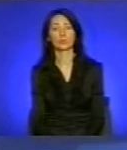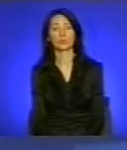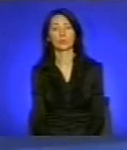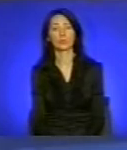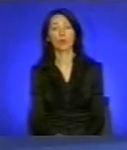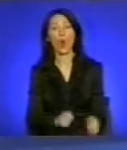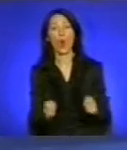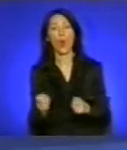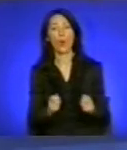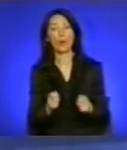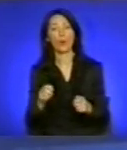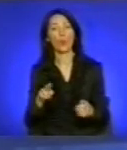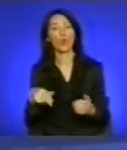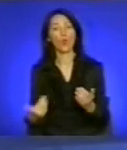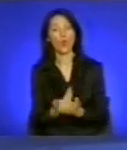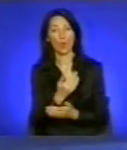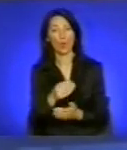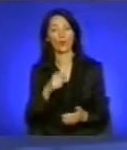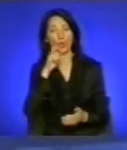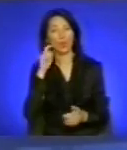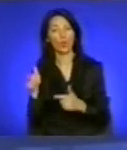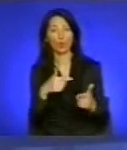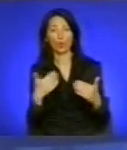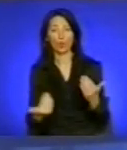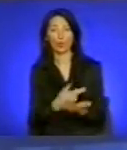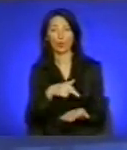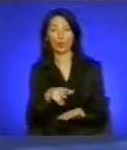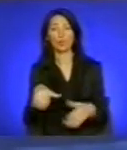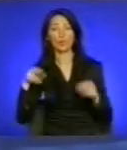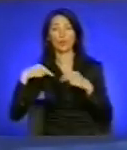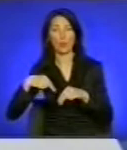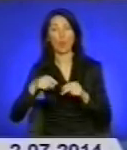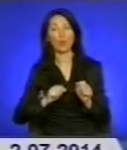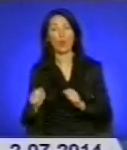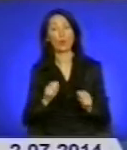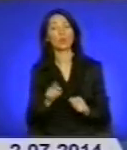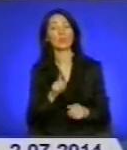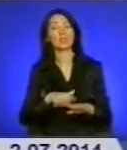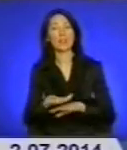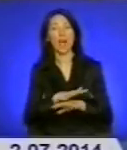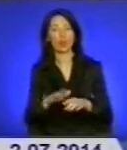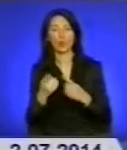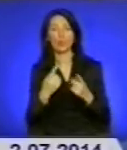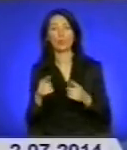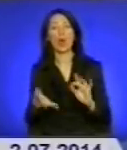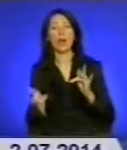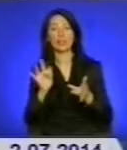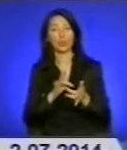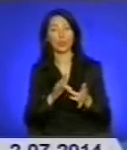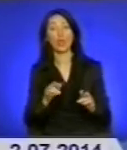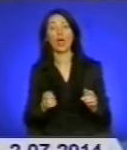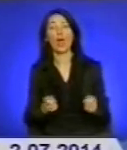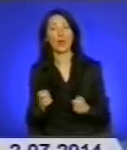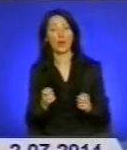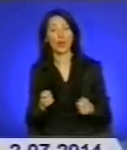управління по-новому в Україні готують нові підходи до співпраці уряду з народом зокрема йдеться про електронне врядування у кабміні стежуть